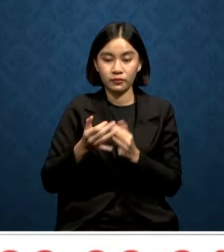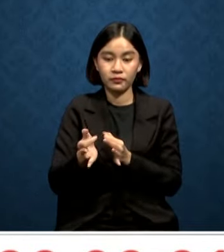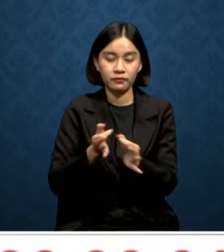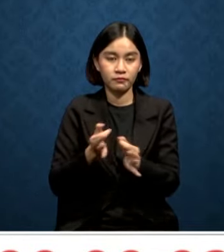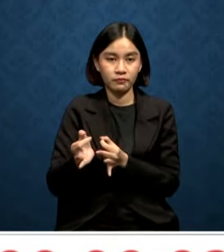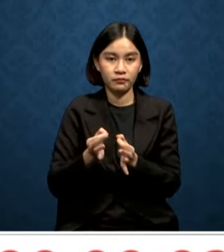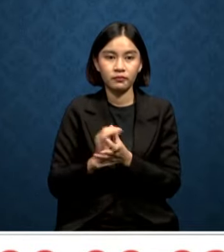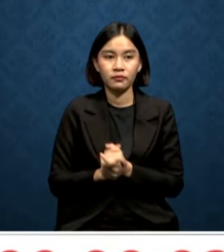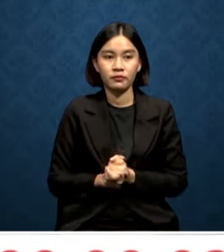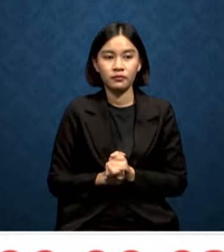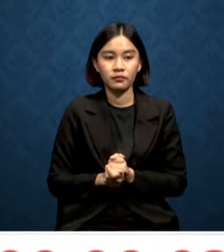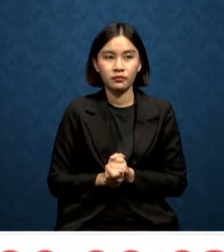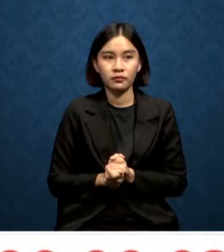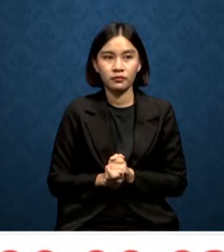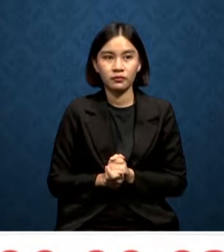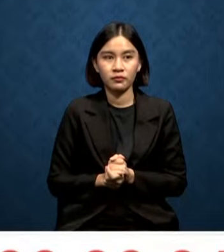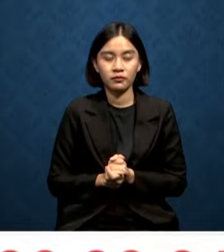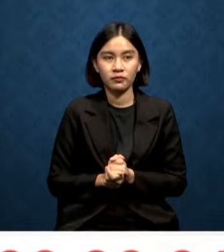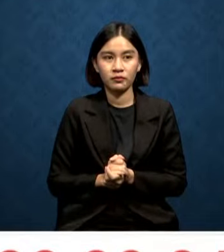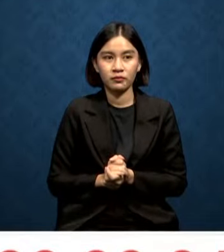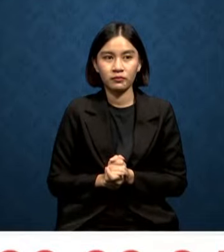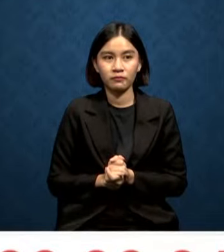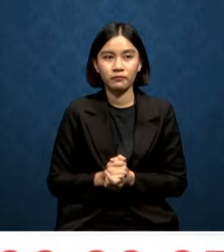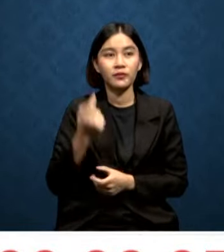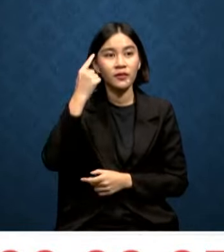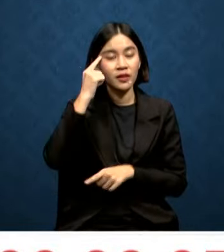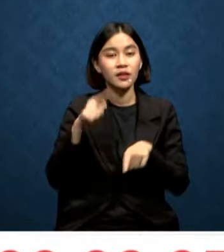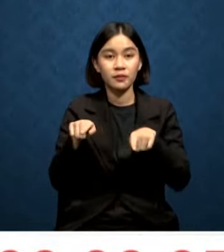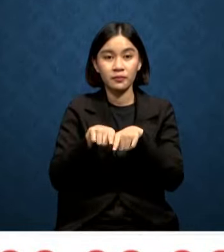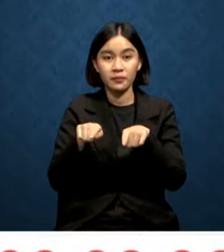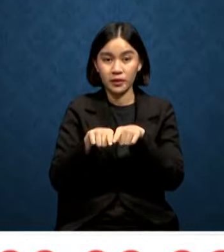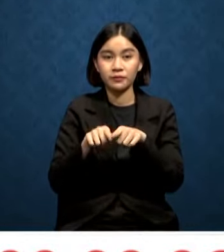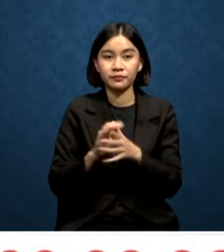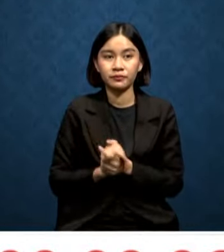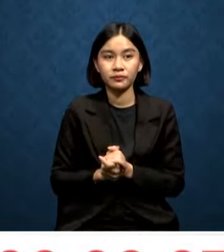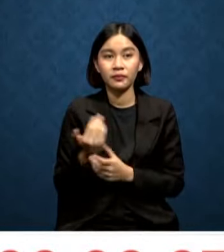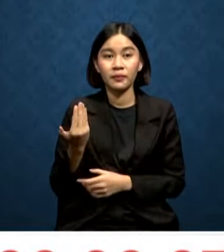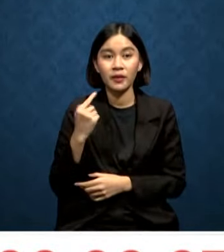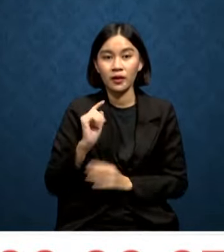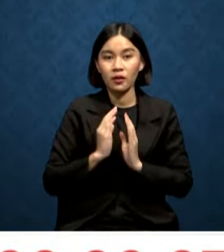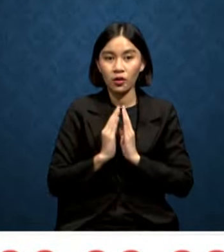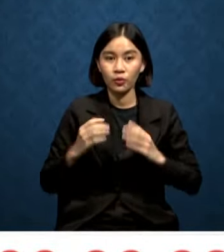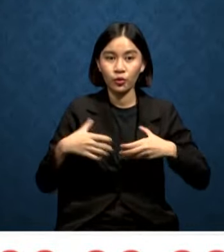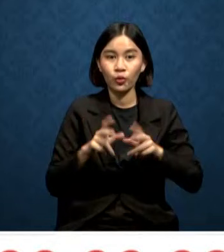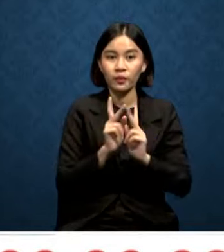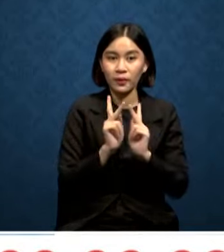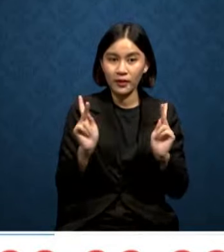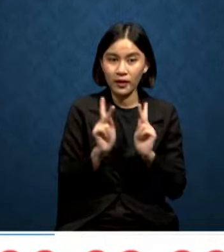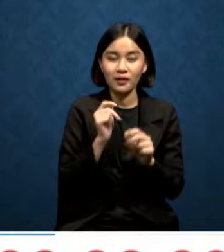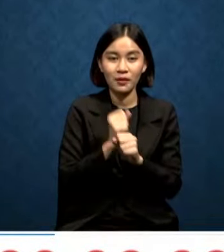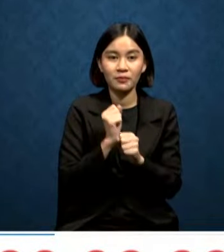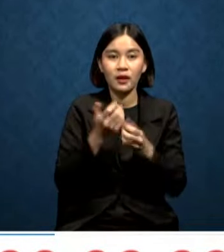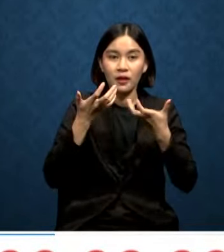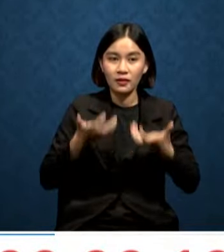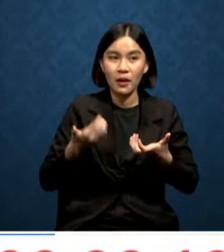ครับซึ่งต้องเรียนด้วยความเคารพนะครับว่าเห็นด้วยกับท่านสุรชาติในประเด็นแรกเลยนะครับว่าต้องกราบขอบคุณท่านกรรมาธิการทำงานหนักมากน